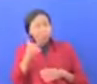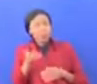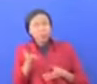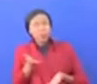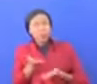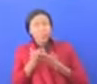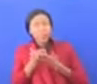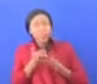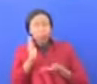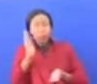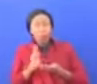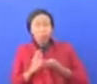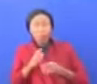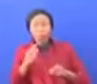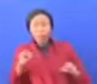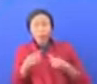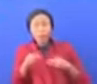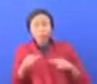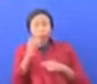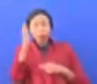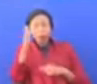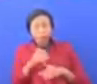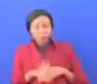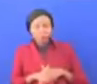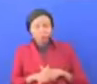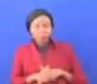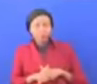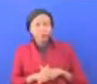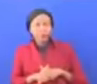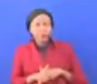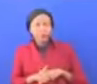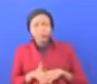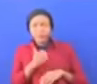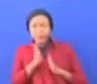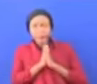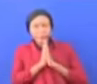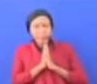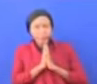kukipunguza joto lisiwe kali sana. Asante. Asante sana Mheshimiwa Waitara.